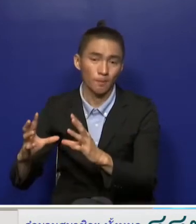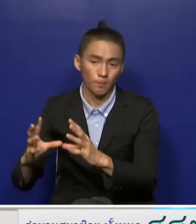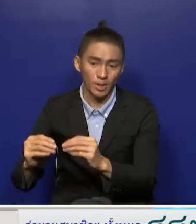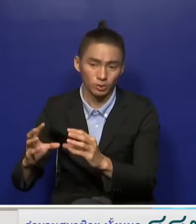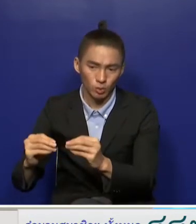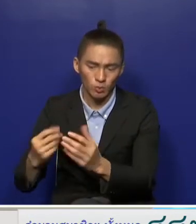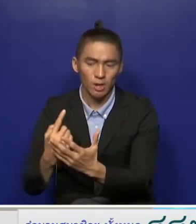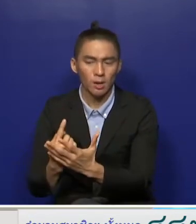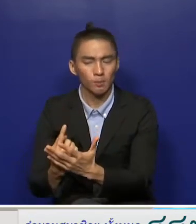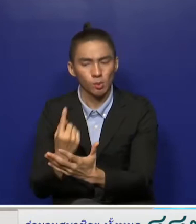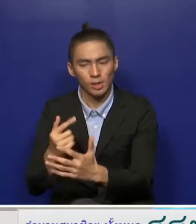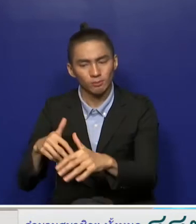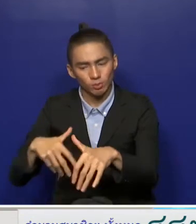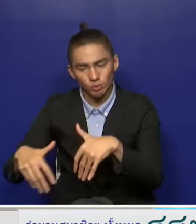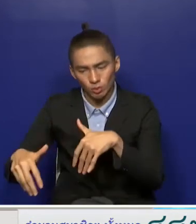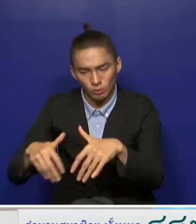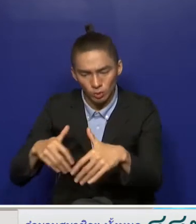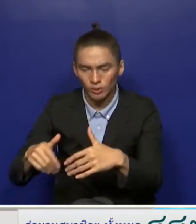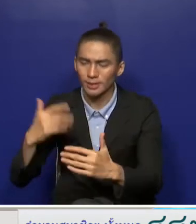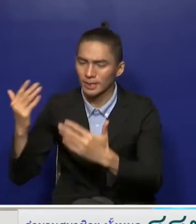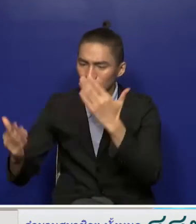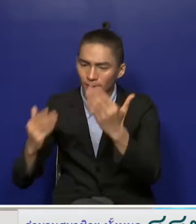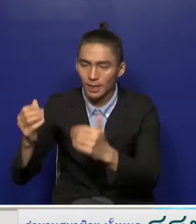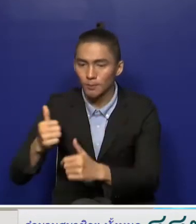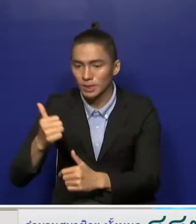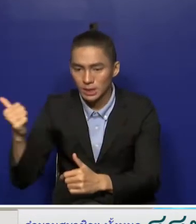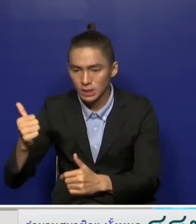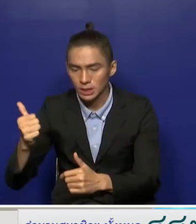หนหมู่บ้านและใ